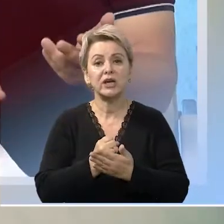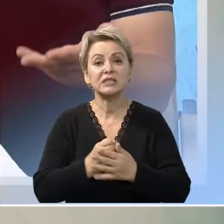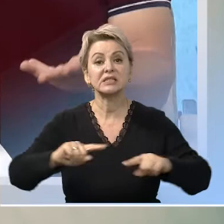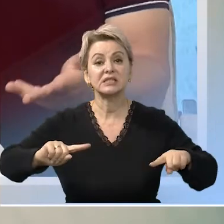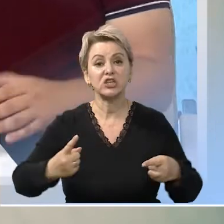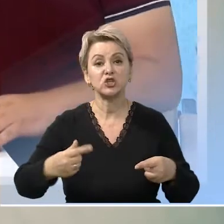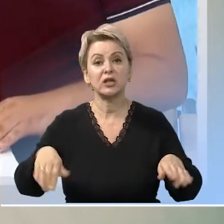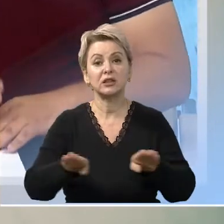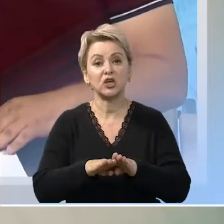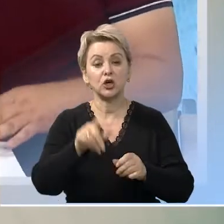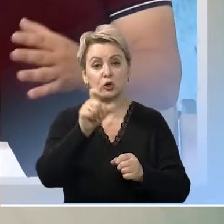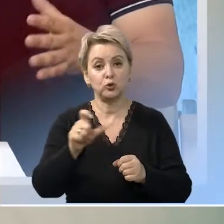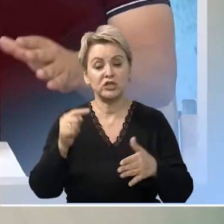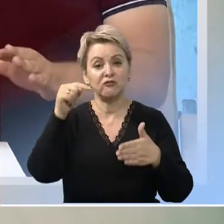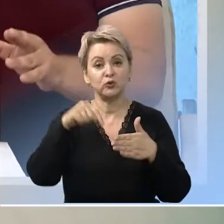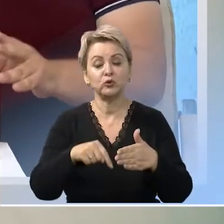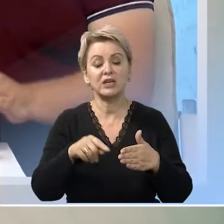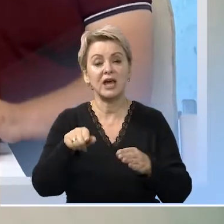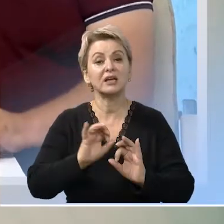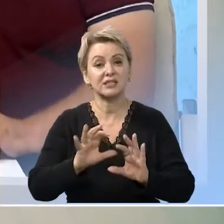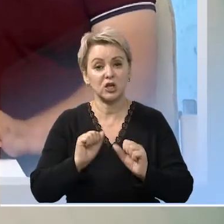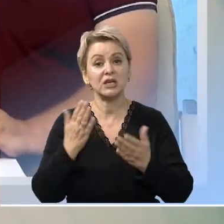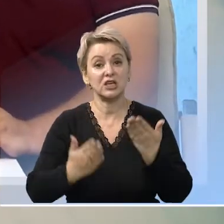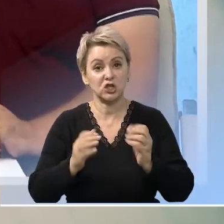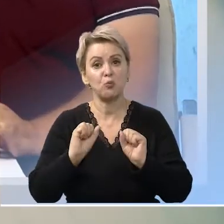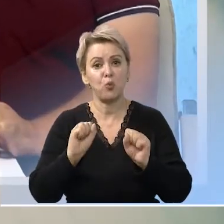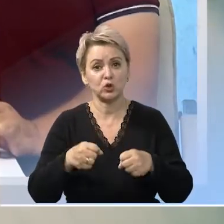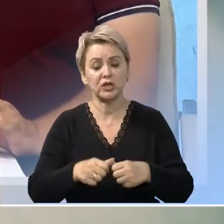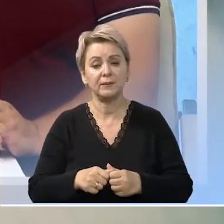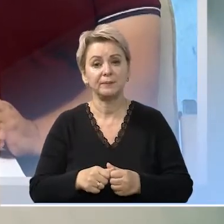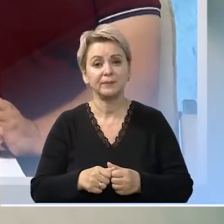удается задержать таких людей, то есть, ну, какую-то внутреннюю кухню немножко, если можно.